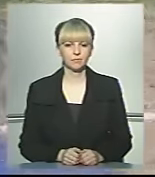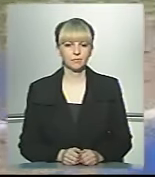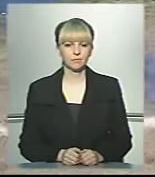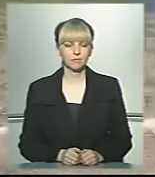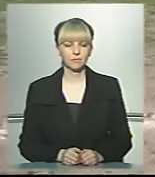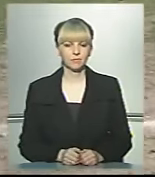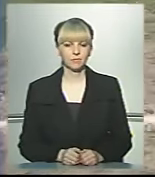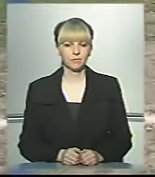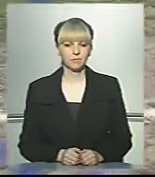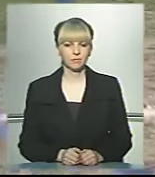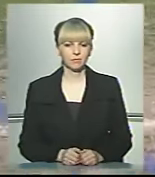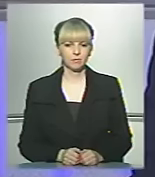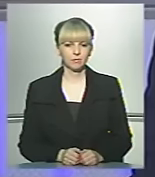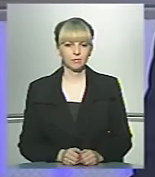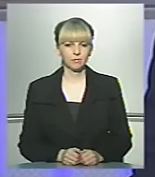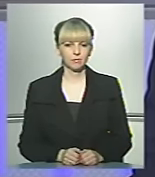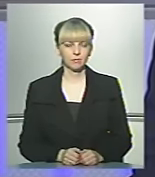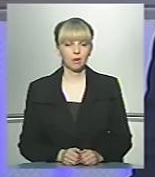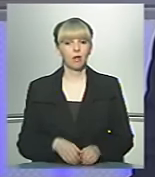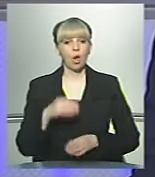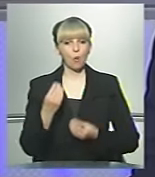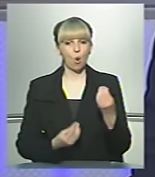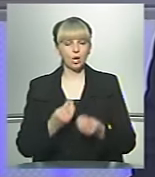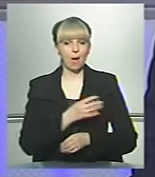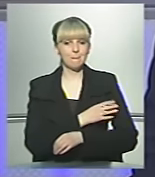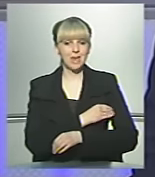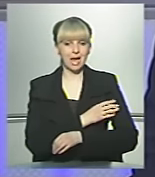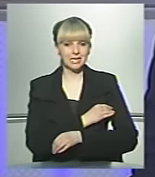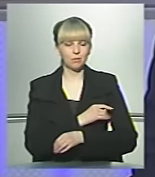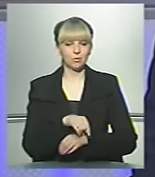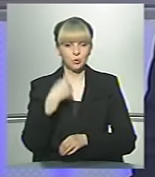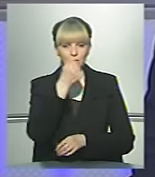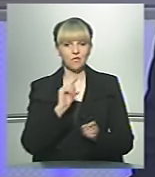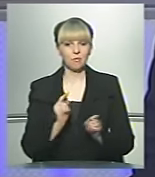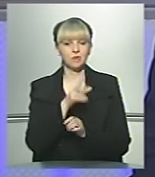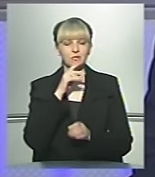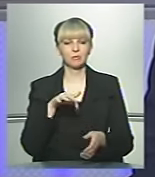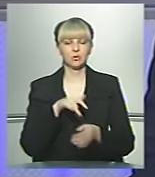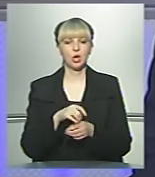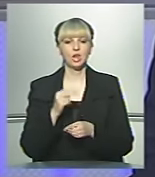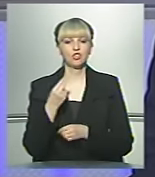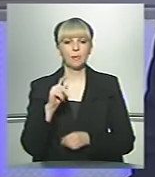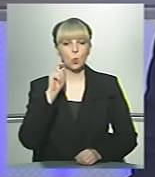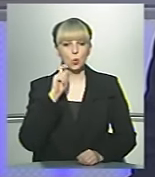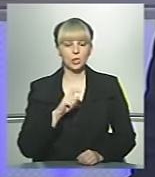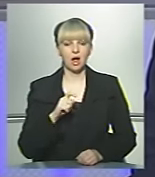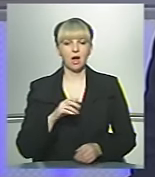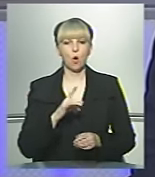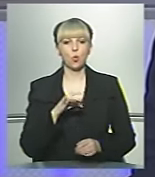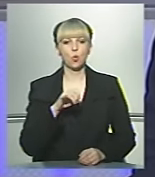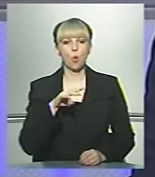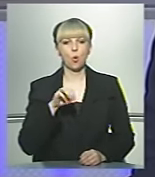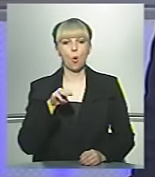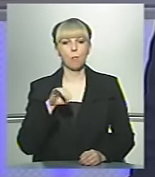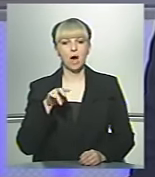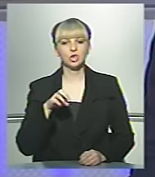Дорош, телеканал «Буковина». Пограли м'язами. Цьогоріч вперше у Чернівцях пройшов чемпіонат України з рукопашного бою